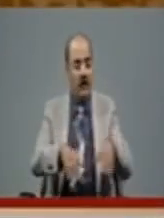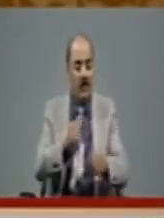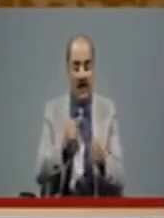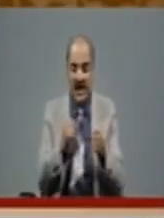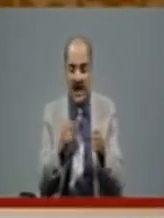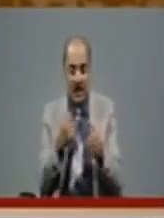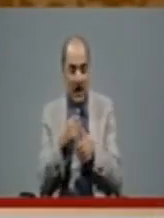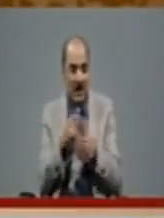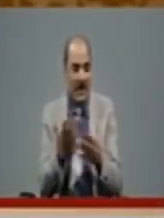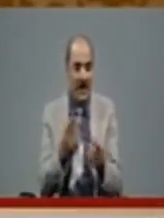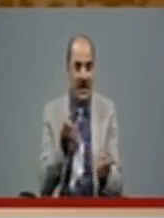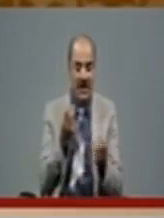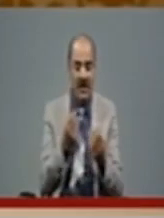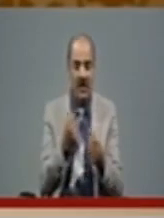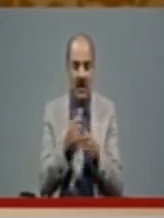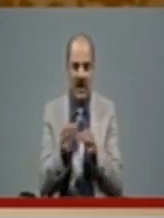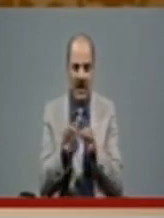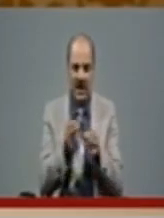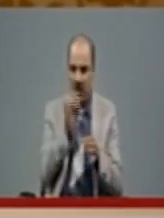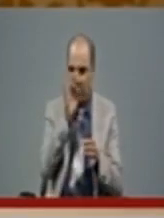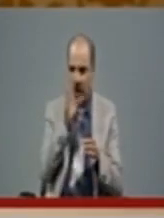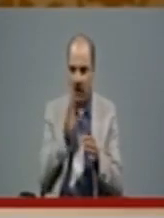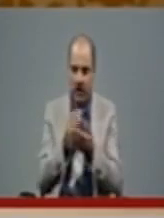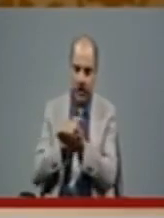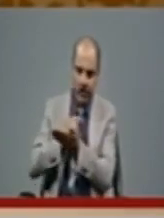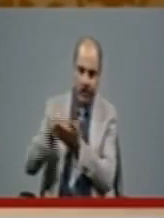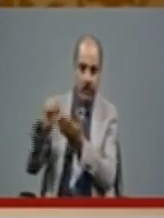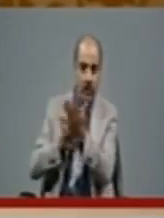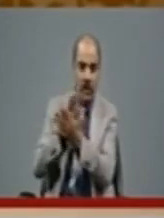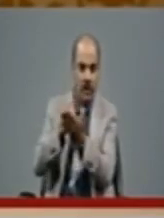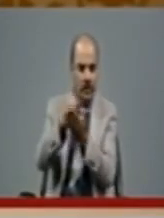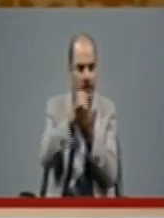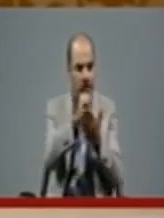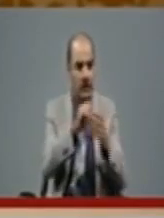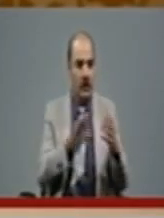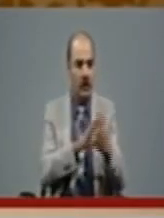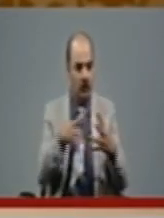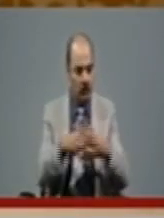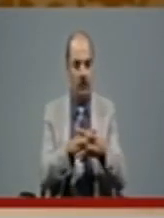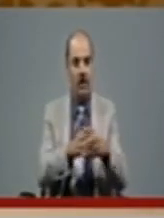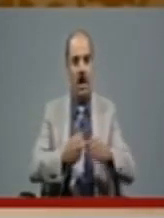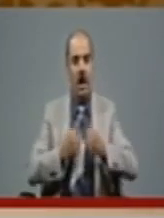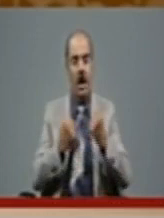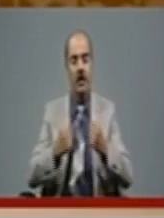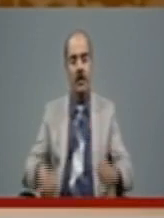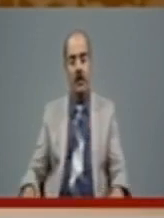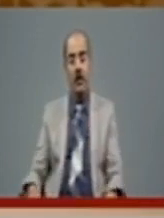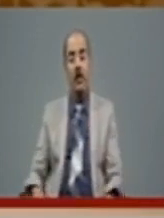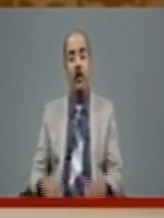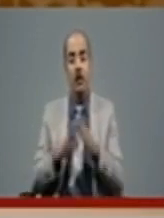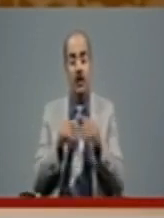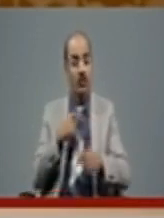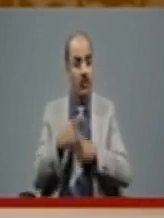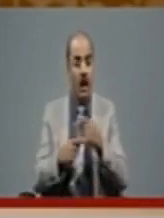يمكن تكون في بعض المعوقات والمشاكل اللي بتعوق يعني هذا الامر. وبالتالي احنا في مصر دايما حريصين ان احنا